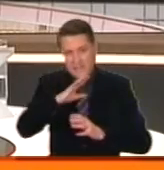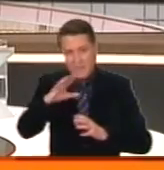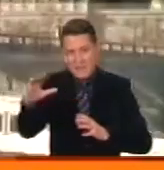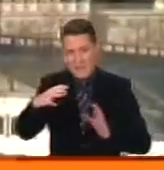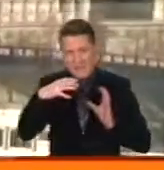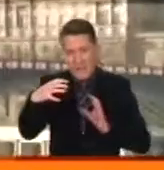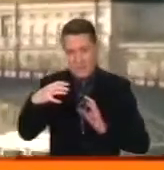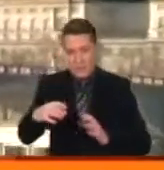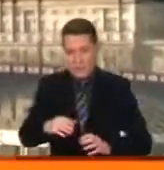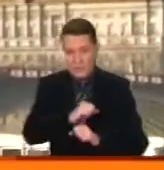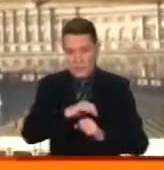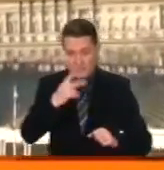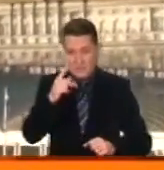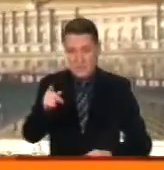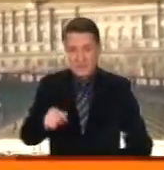дабл-декер.